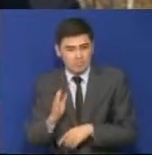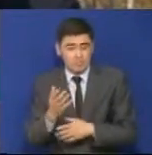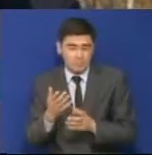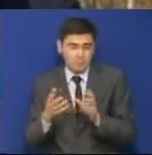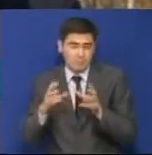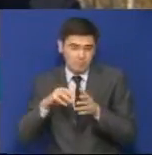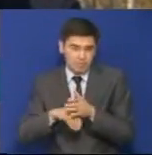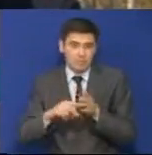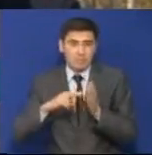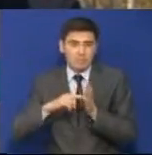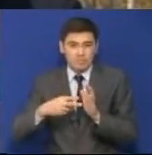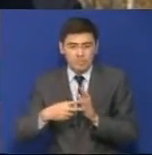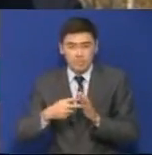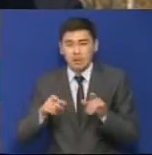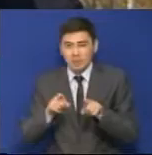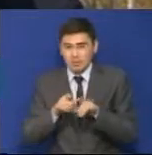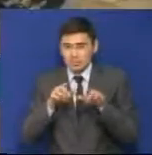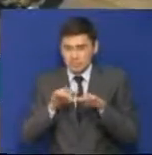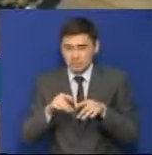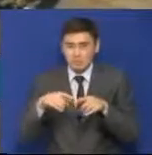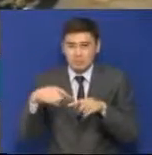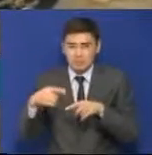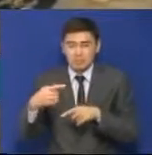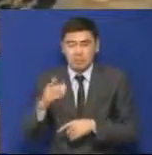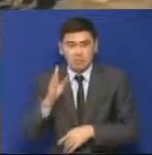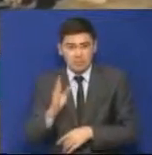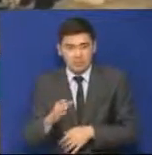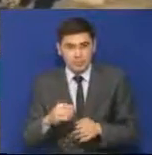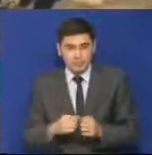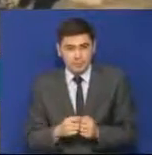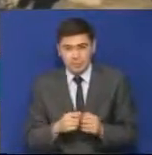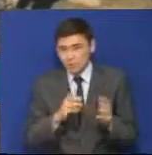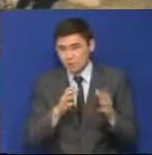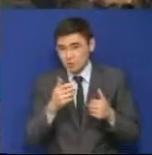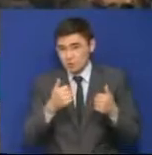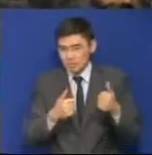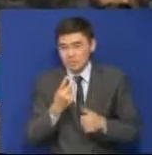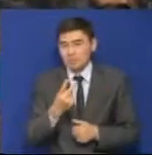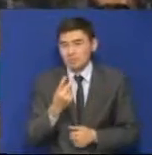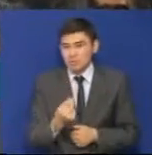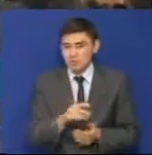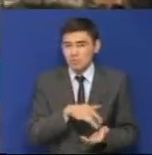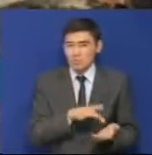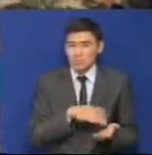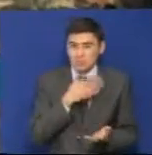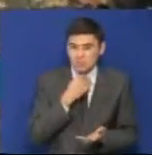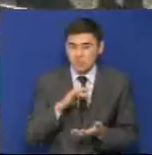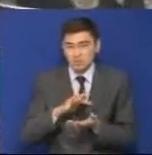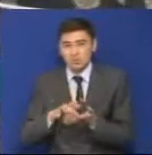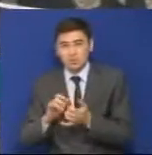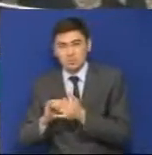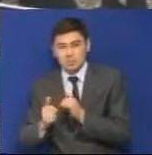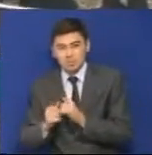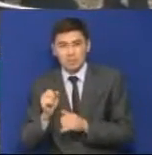аясында. Бұл жұмыс әрқашан жалғасын табатын болады. Жиын екі күн қатарынан өткізілді. Оған Өскемен мен Семей қалалары, Абай,